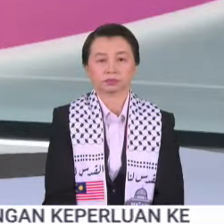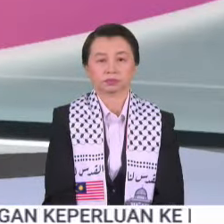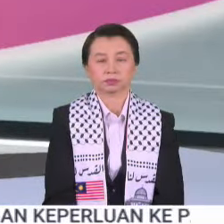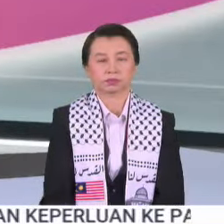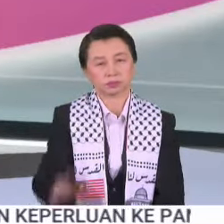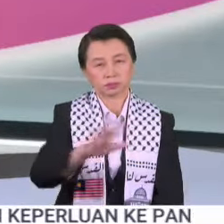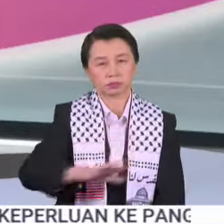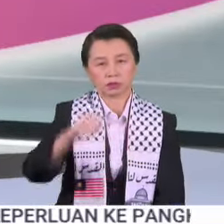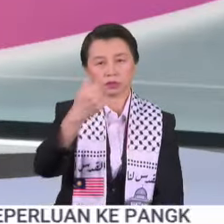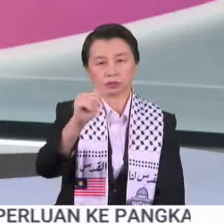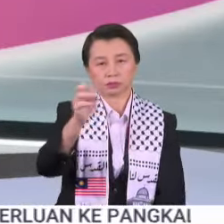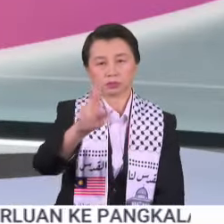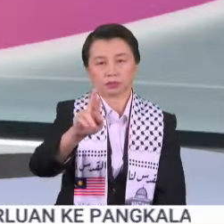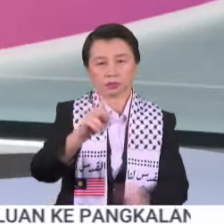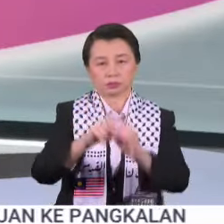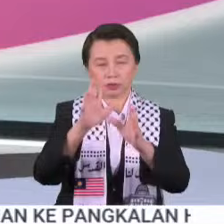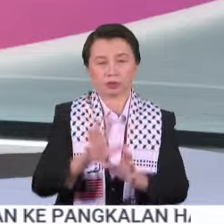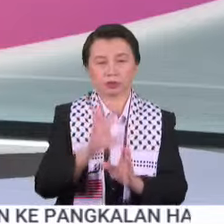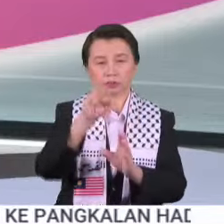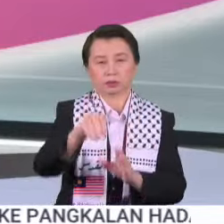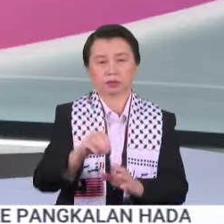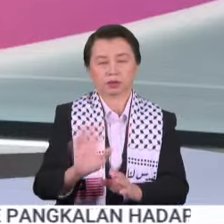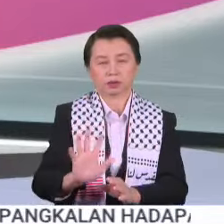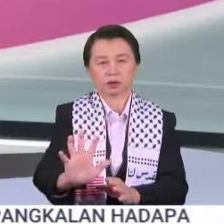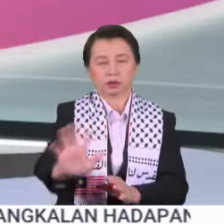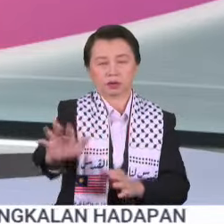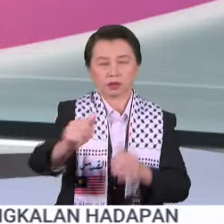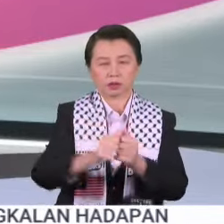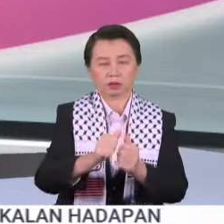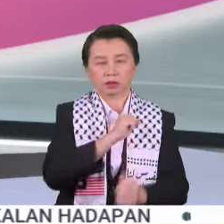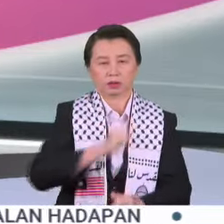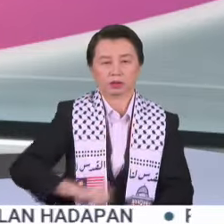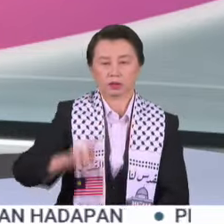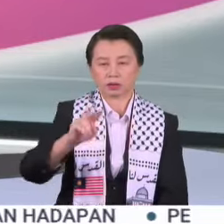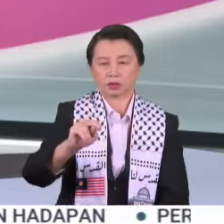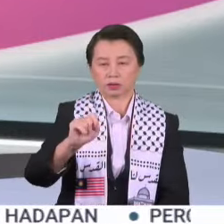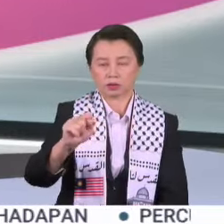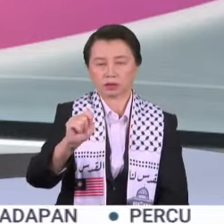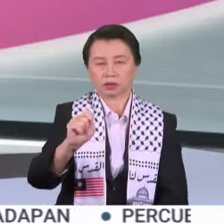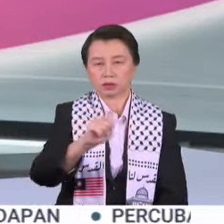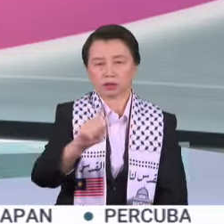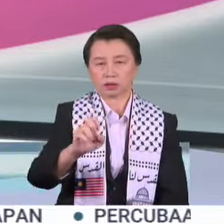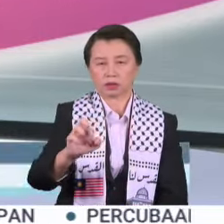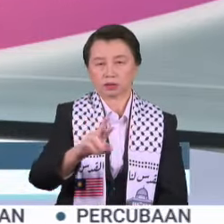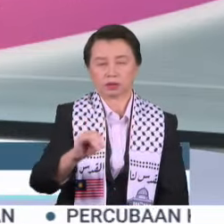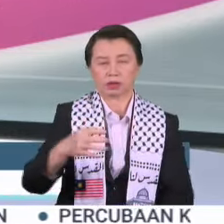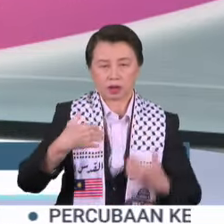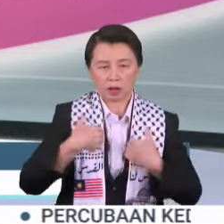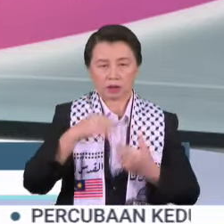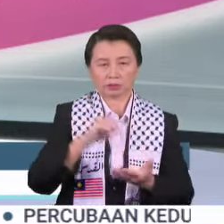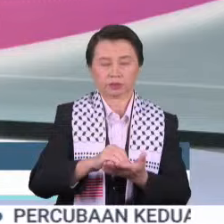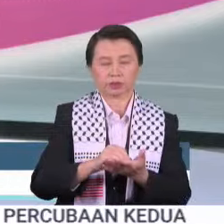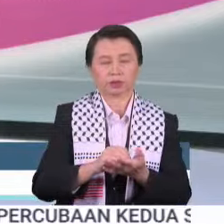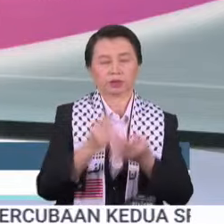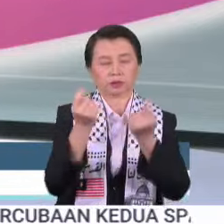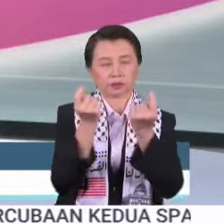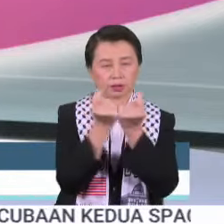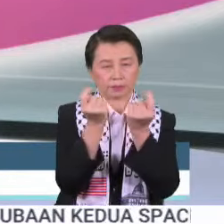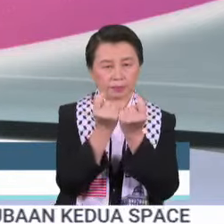Saudara, hampir 10,000 peserta menyertai larian Hari Keputeraan Sultan Nazrin Shah yang berlangsung di Dataran Warisan Taiping pagi